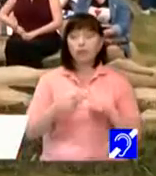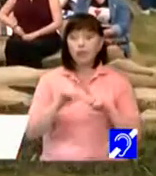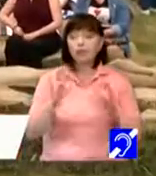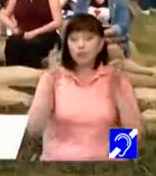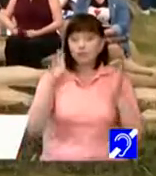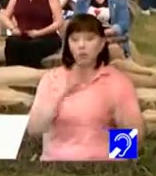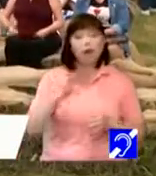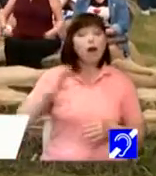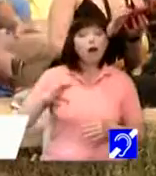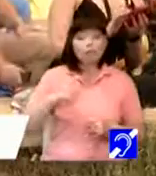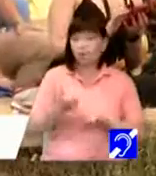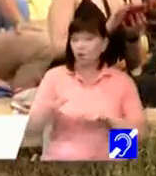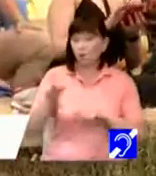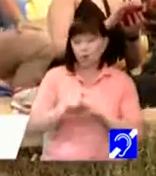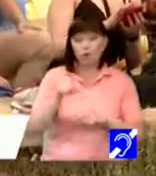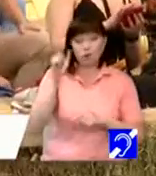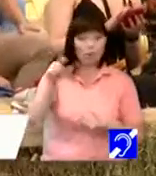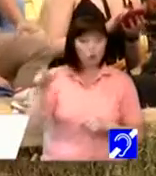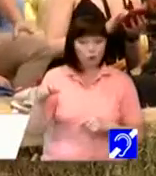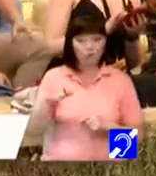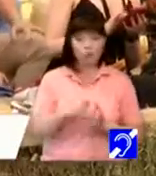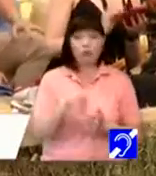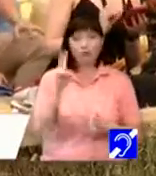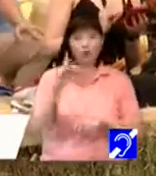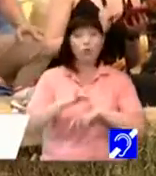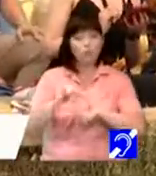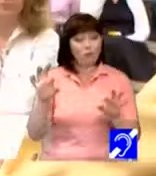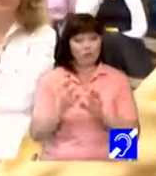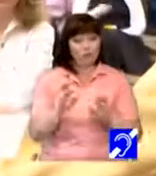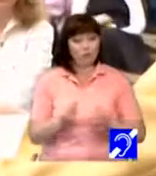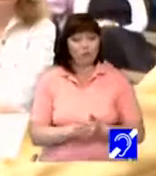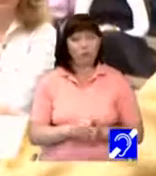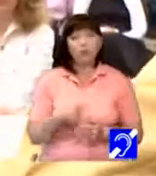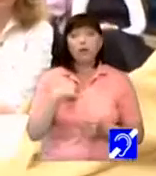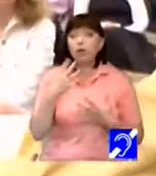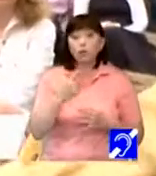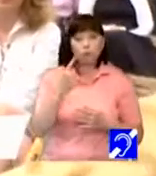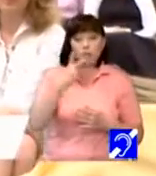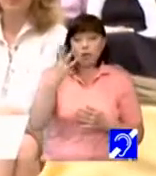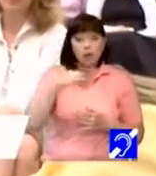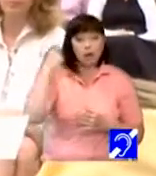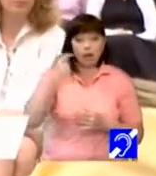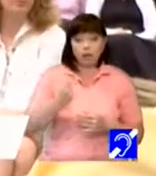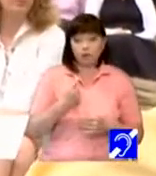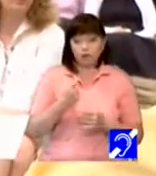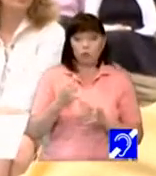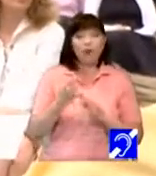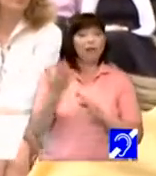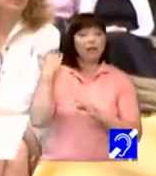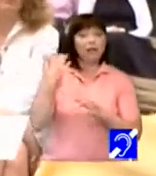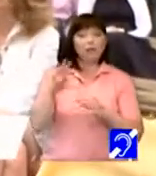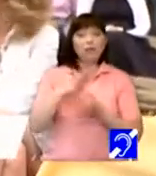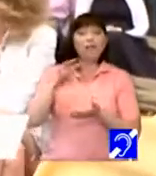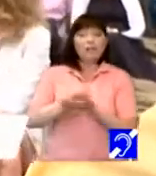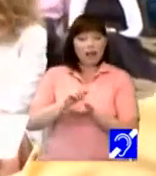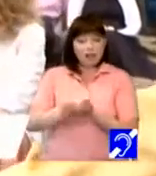Evenimentul a fost așteptat cu nerăbdare de către publicul meloman. Dacă sincer, l-am așteptat câțiva ani de zile. Cred că pe ultimele le-am pierdut din cauza că eram